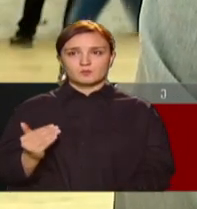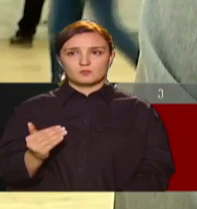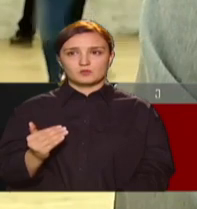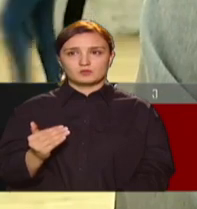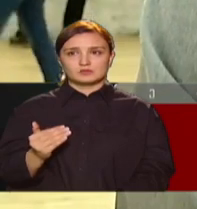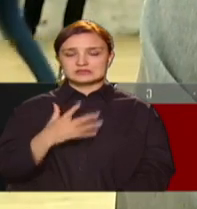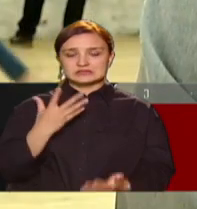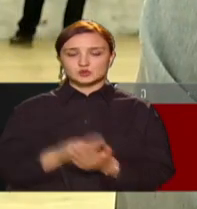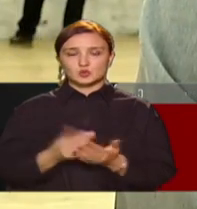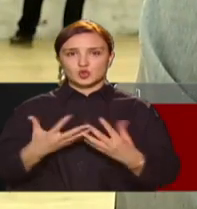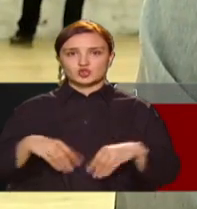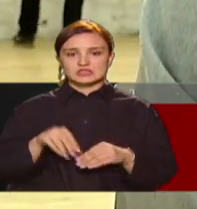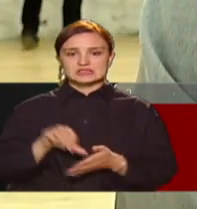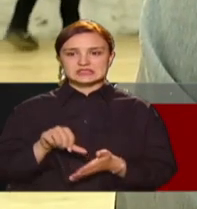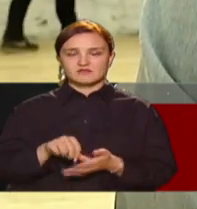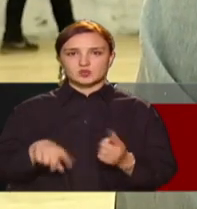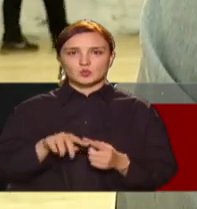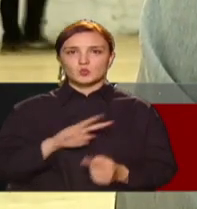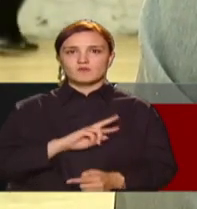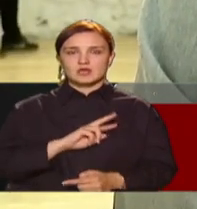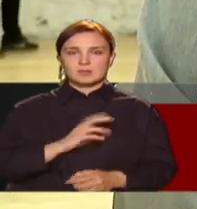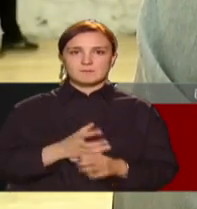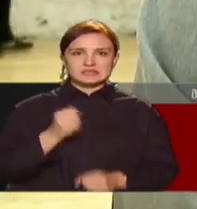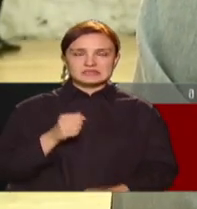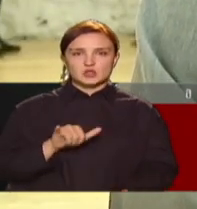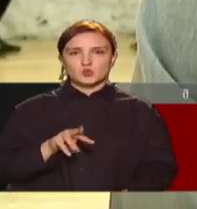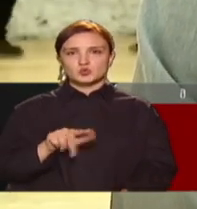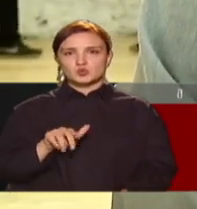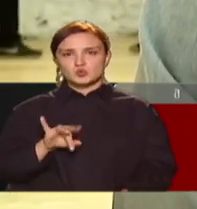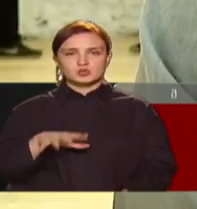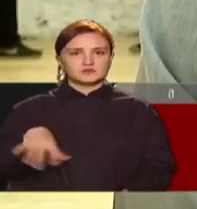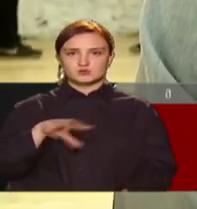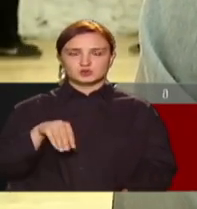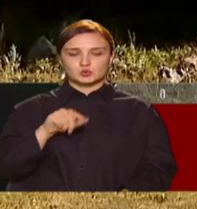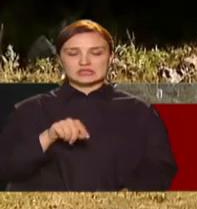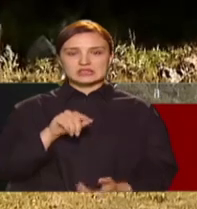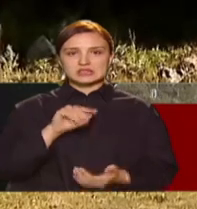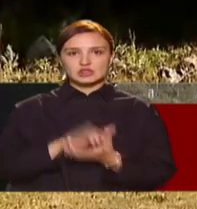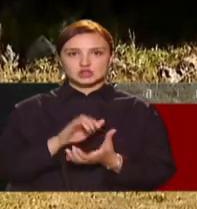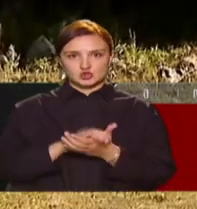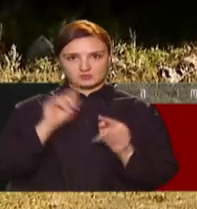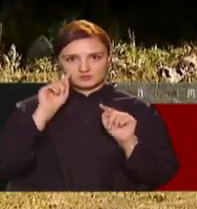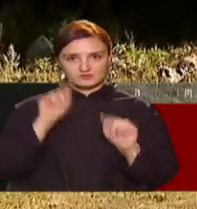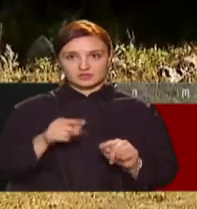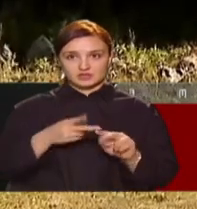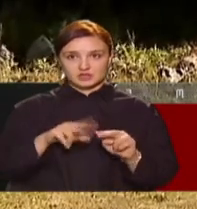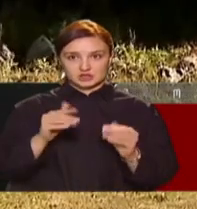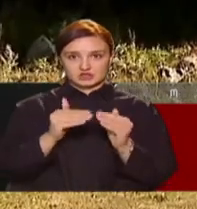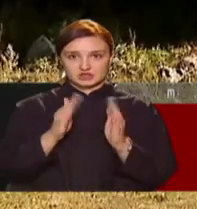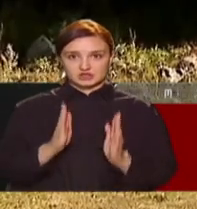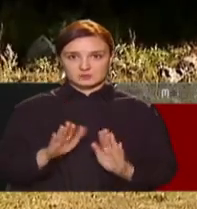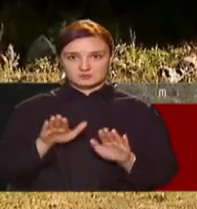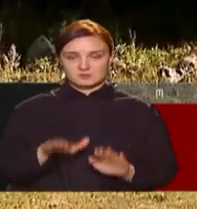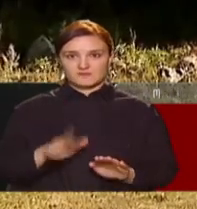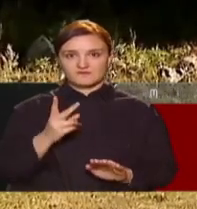გურამის საკუთარი ოჯახის წევრი ვით უყვარდათ, ბეჩოში, მესტიაში, უშკულში, ყველგან, იმდენად ყველა იცნობდა. ეს შენობა ალბათ ერთადერთია, სადაც